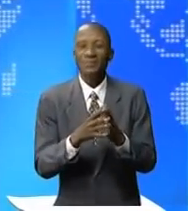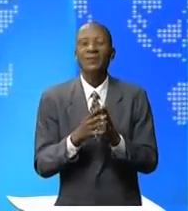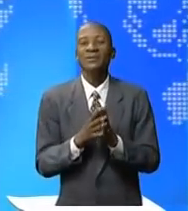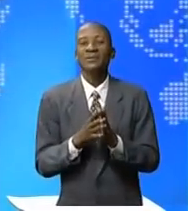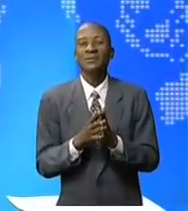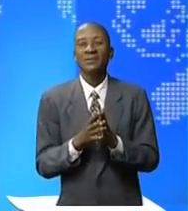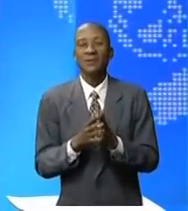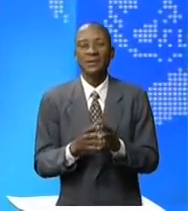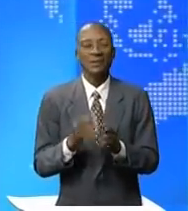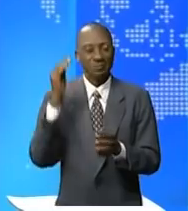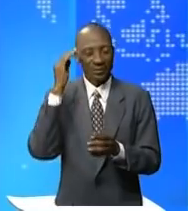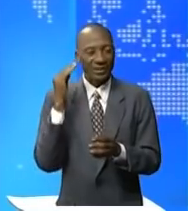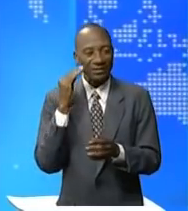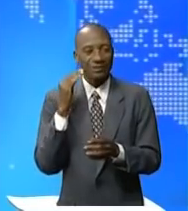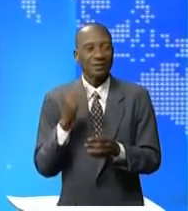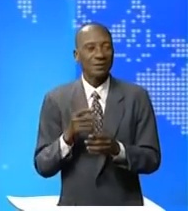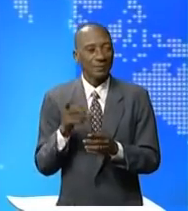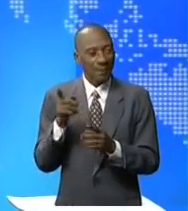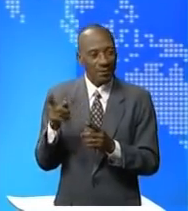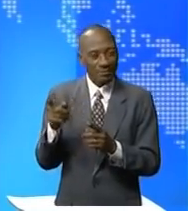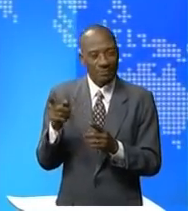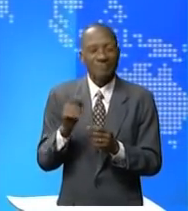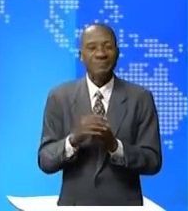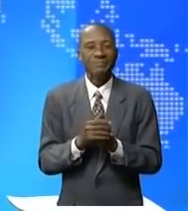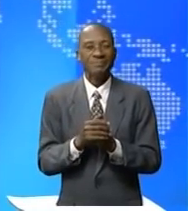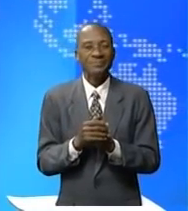vice-première ministre, ministre de l'Environnement et Développement Durable,